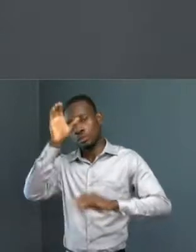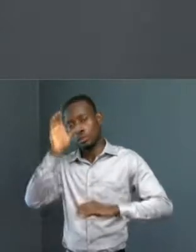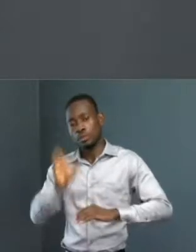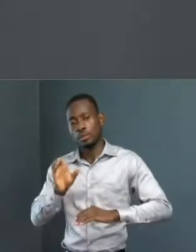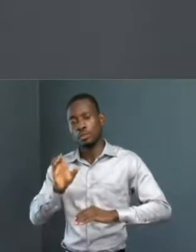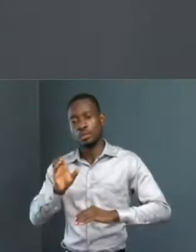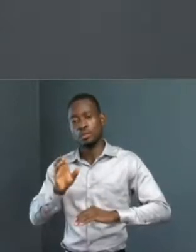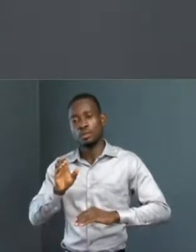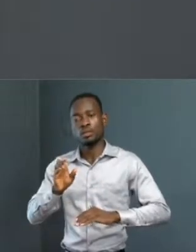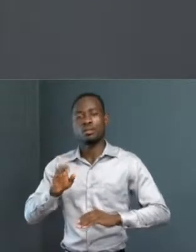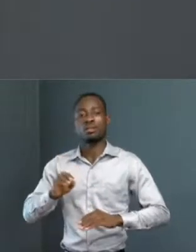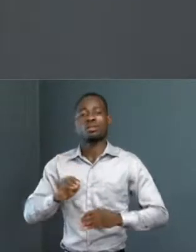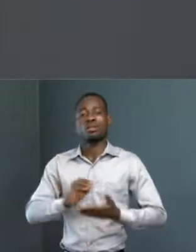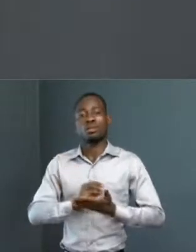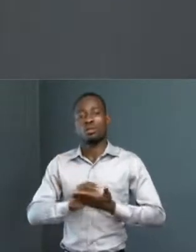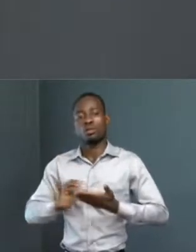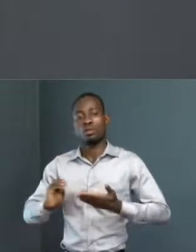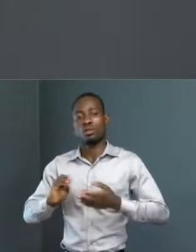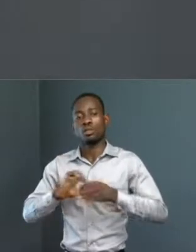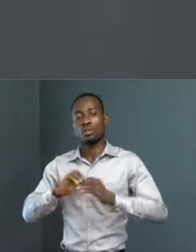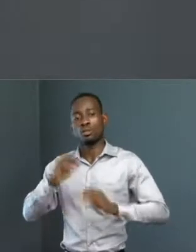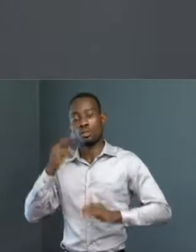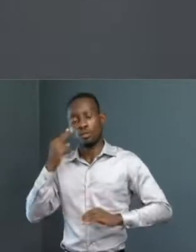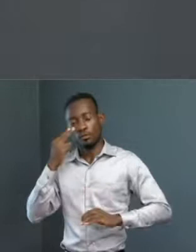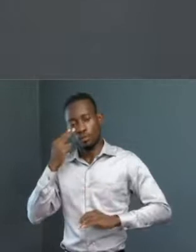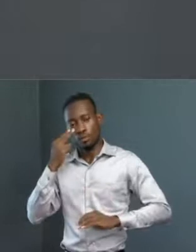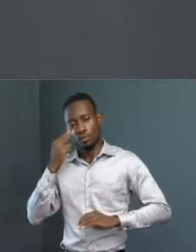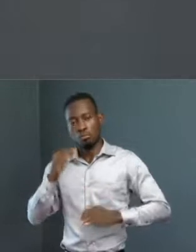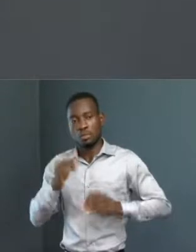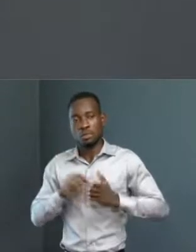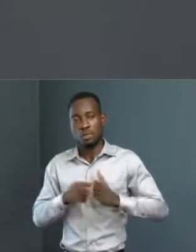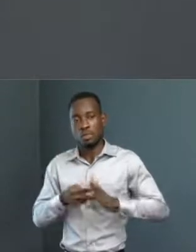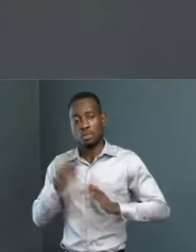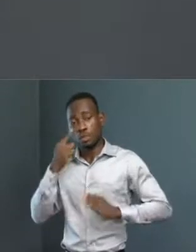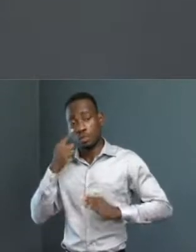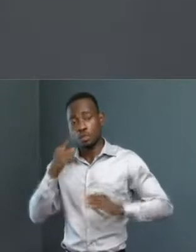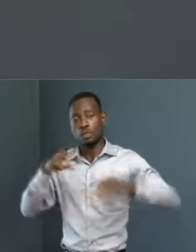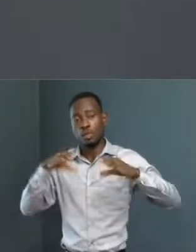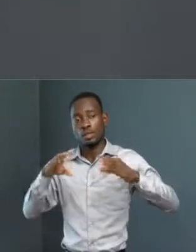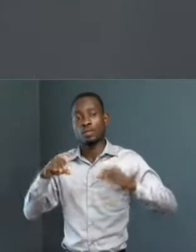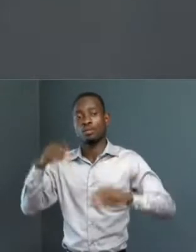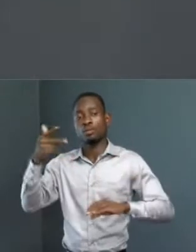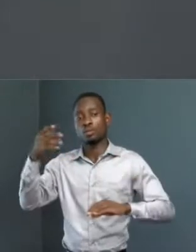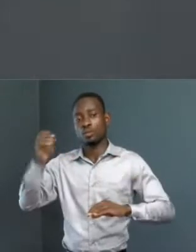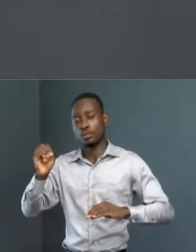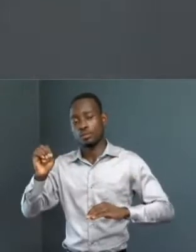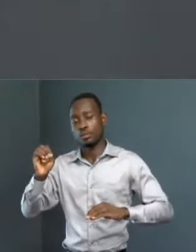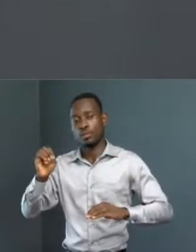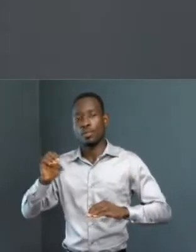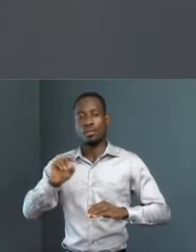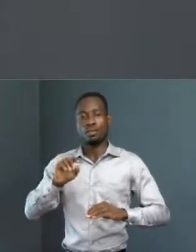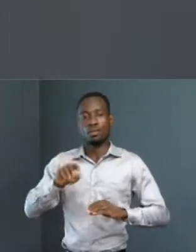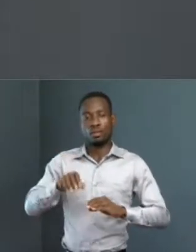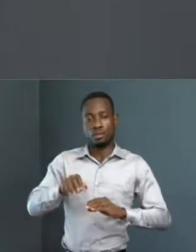chapitre l'organe de la vue, l'œil, de la classe de 3e,